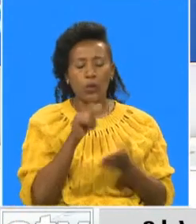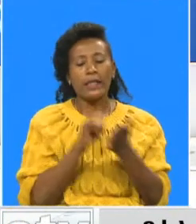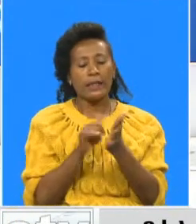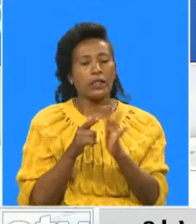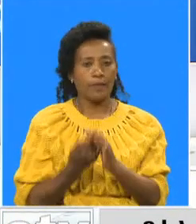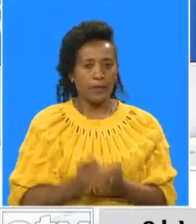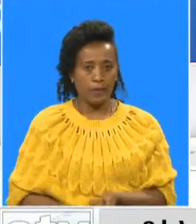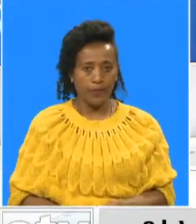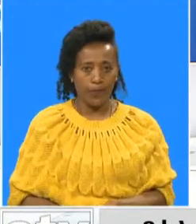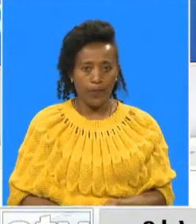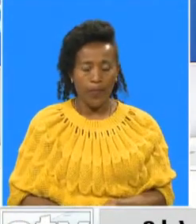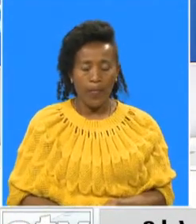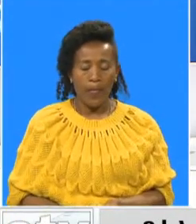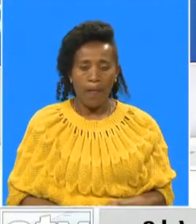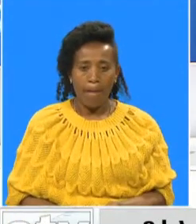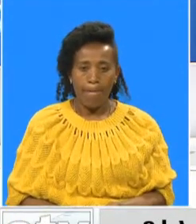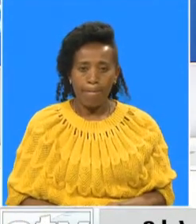ጀምር።